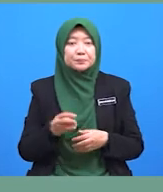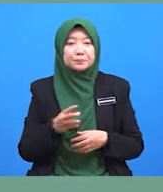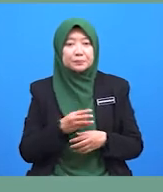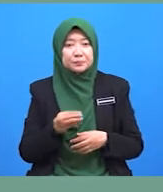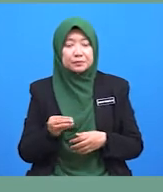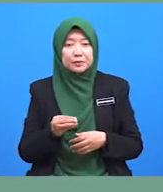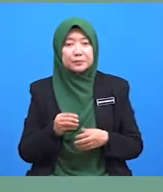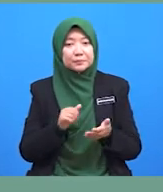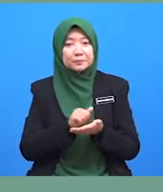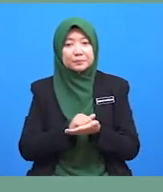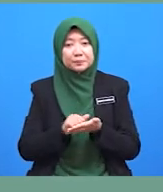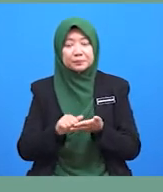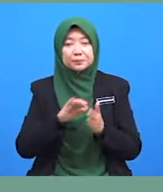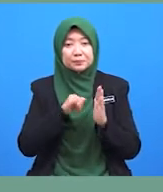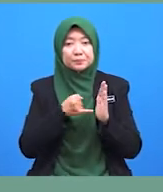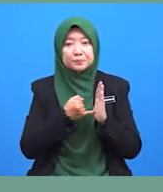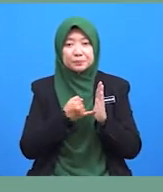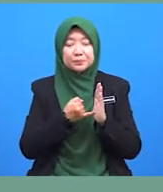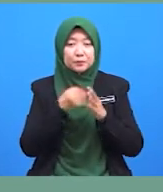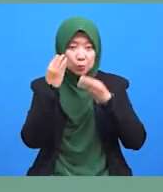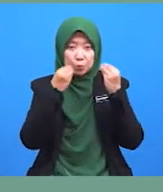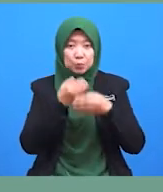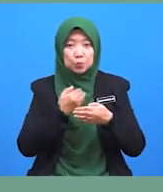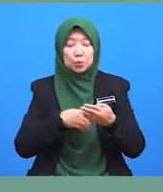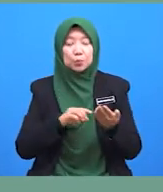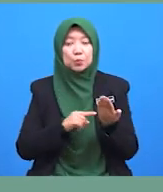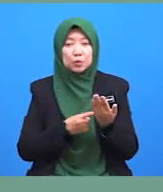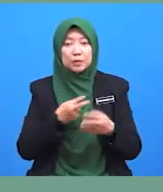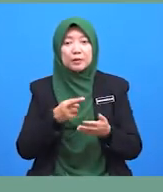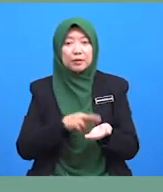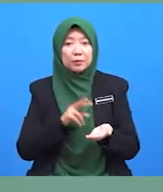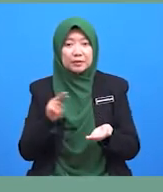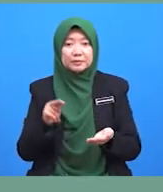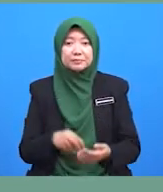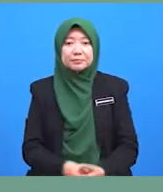dan steril tangan juru estetik sebelum memulakan rawatan.